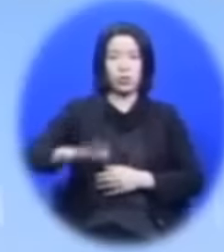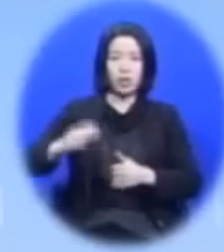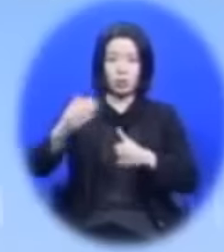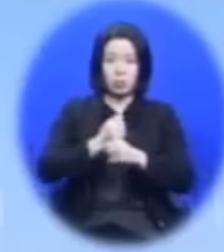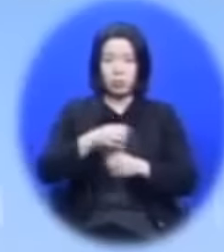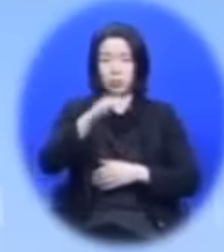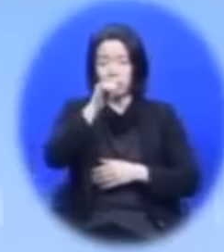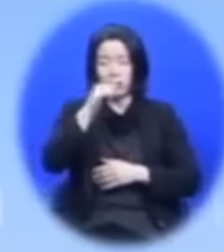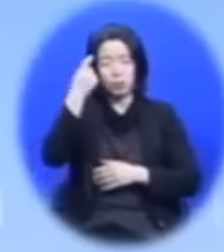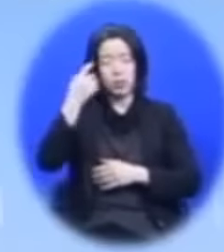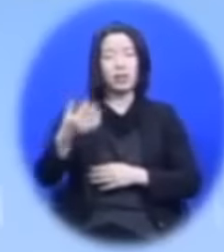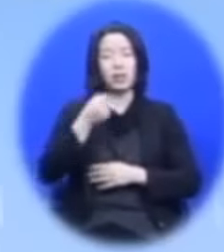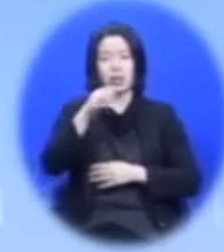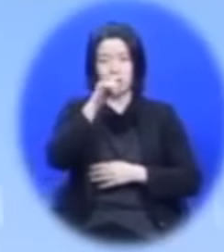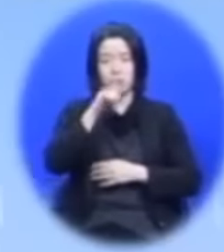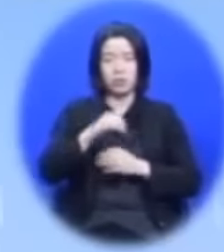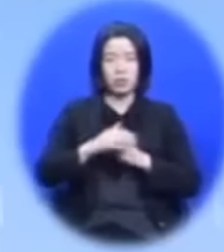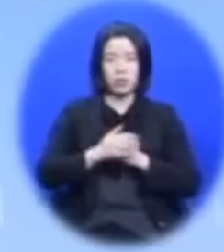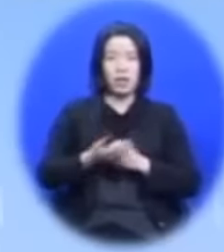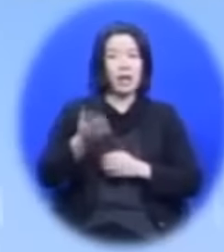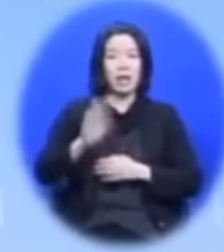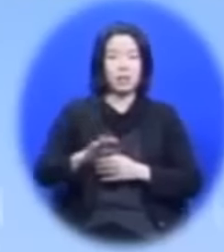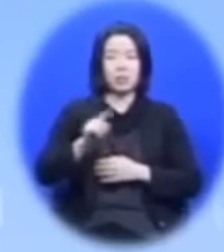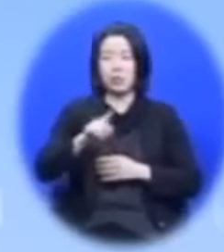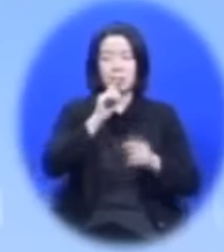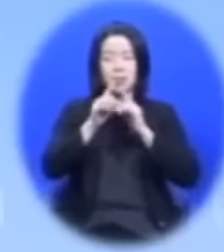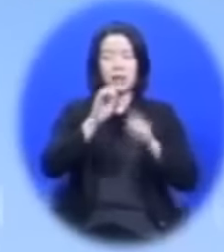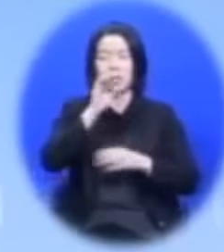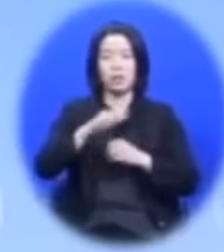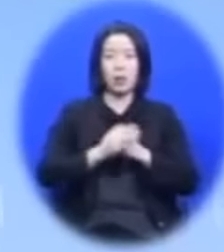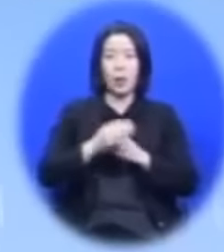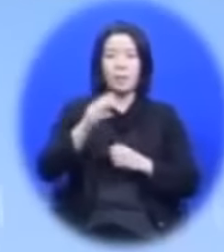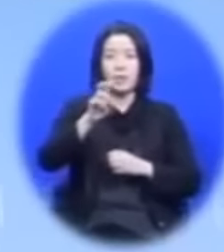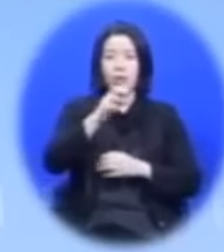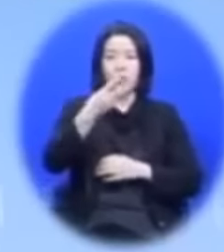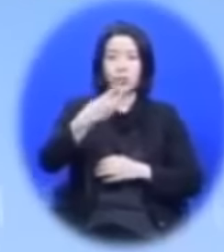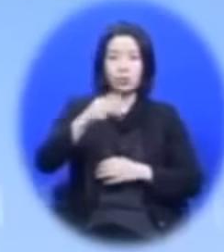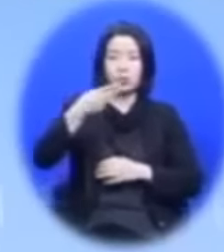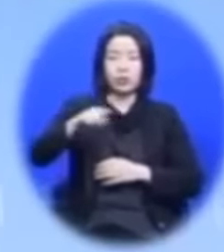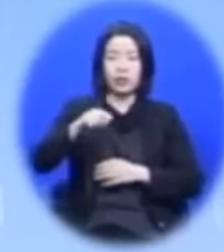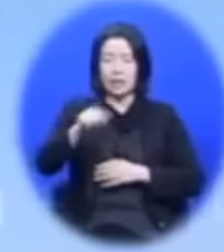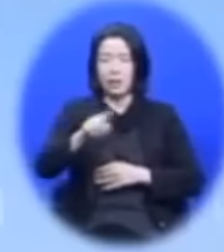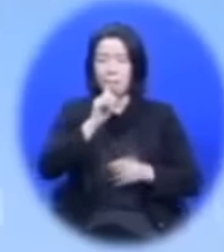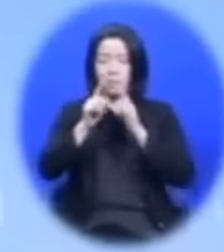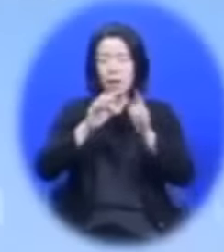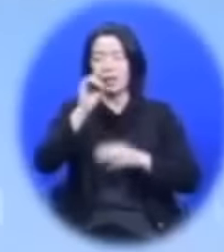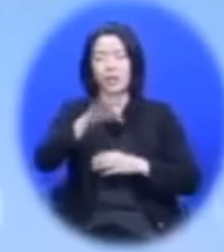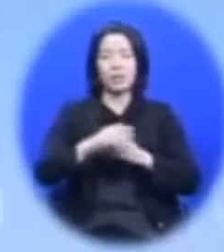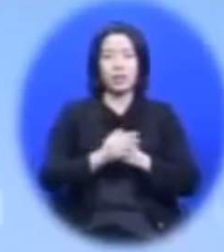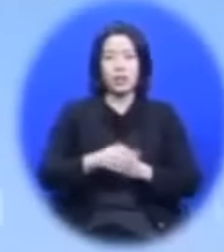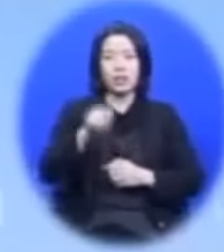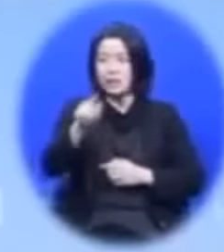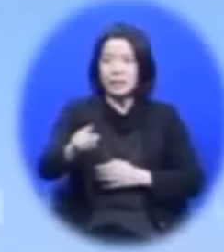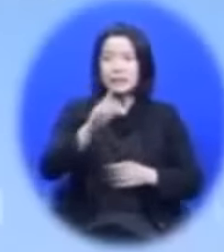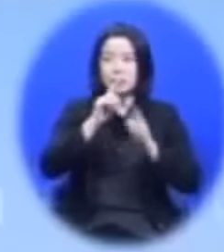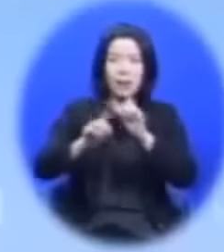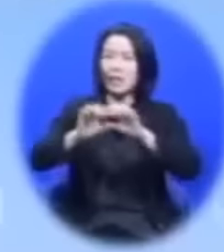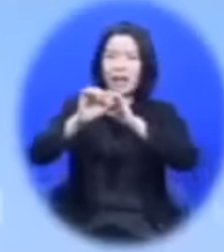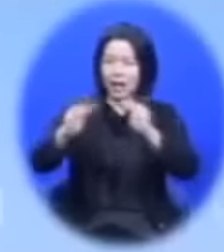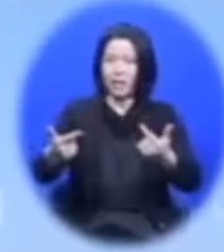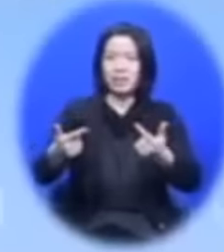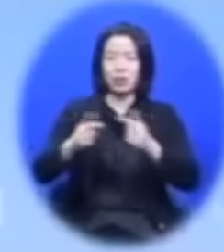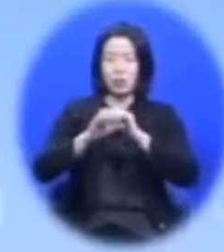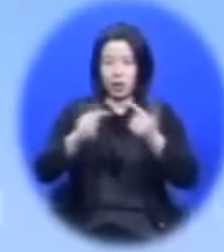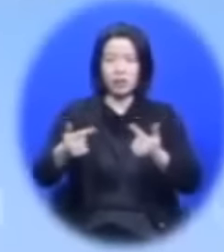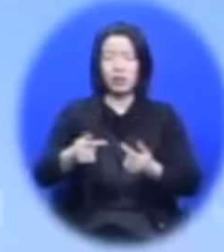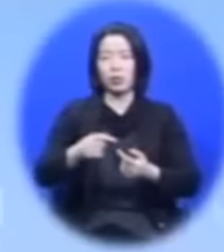있다고 생각해요. 이건 말이 안 되는, 마틴 루터가 와서 보면 이건 정말 말이 안, 그 말이 아니라고